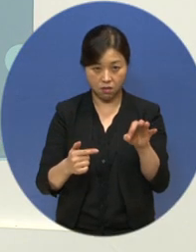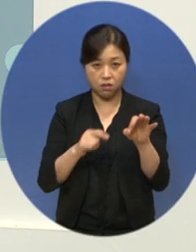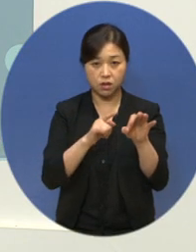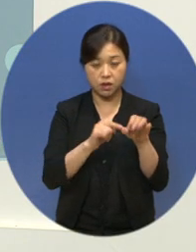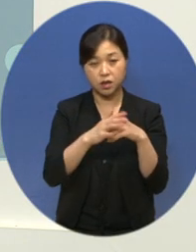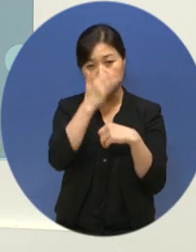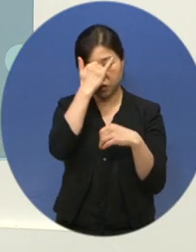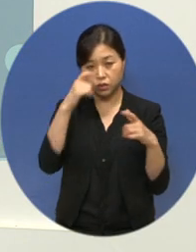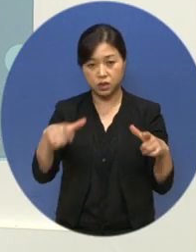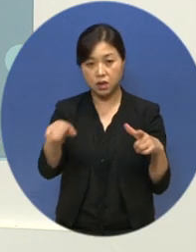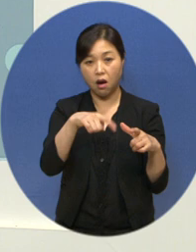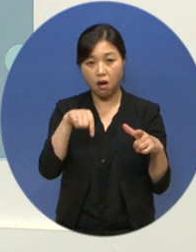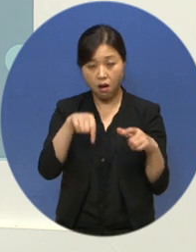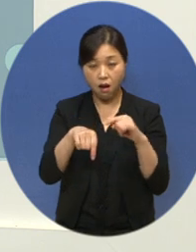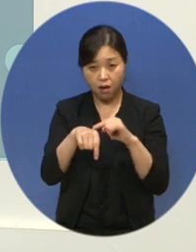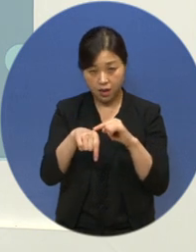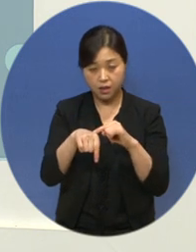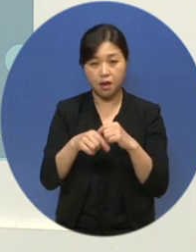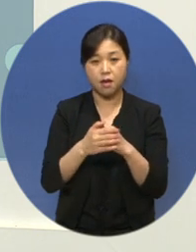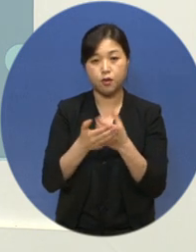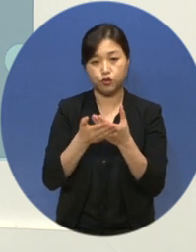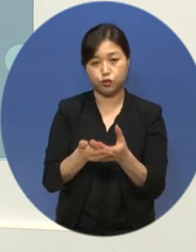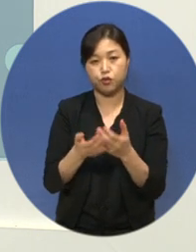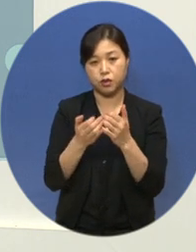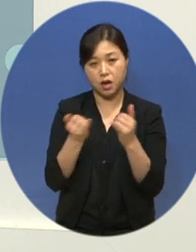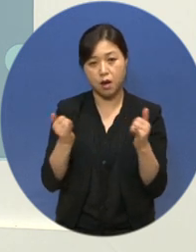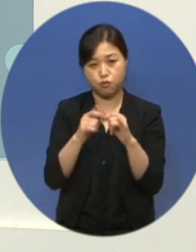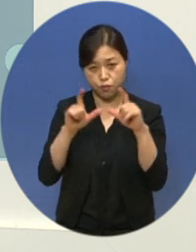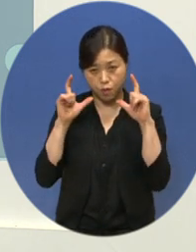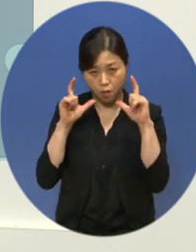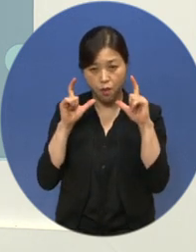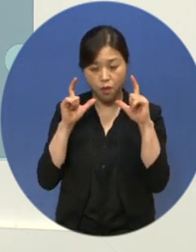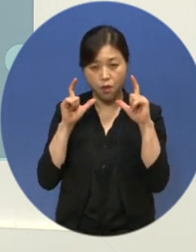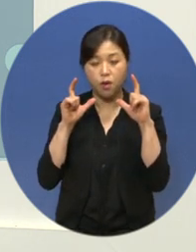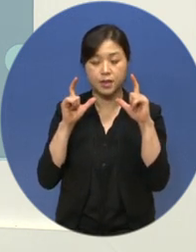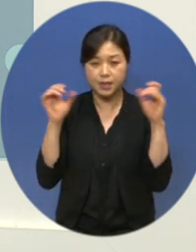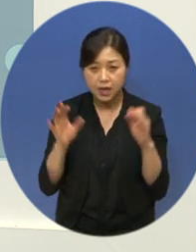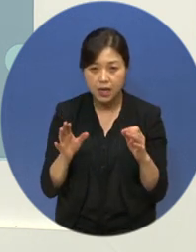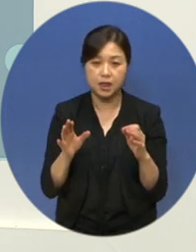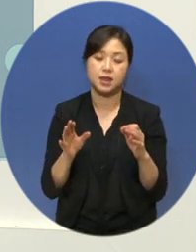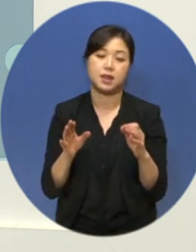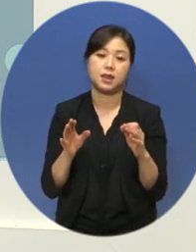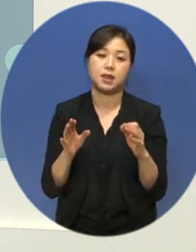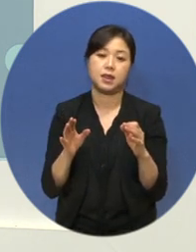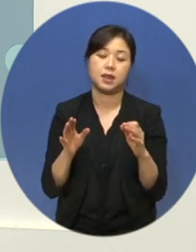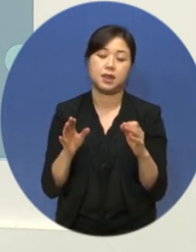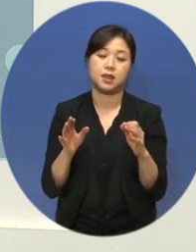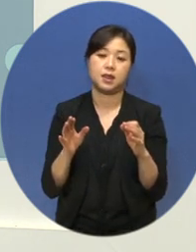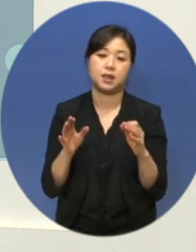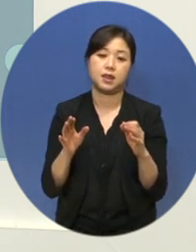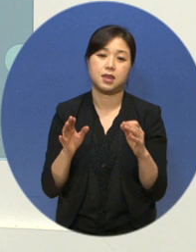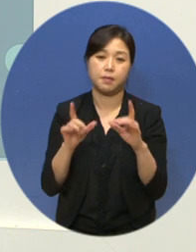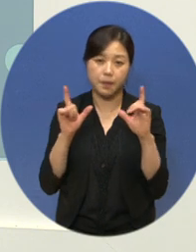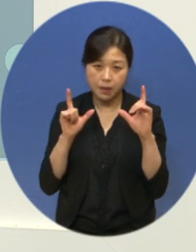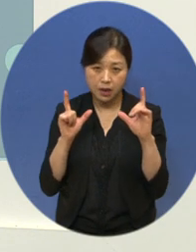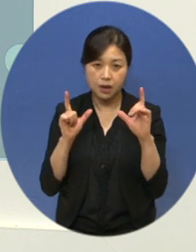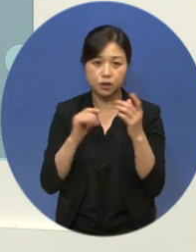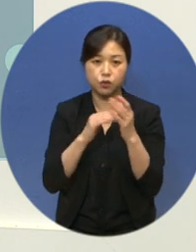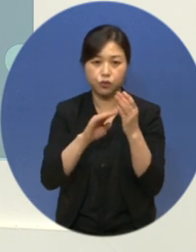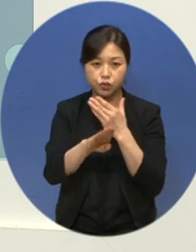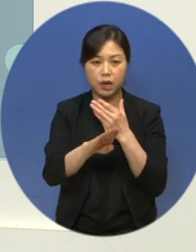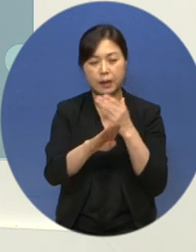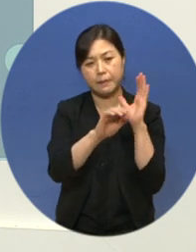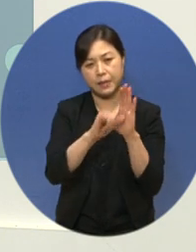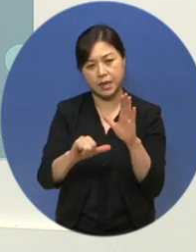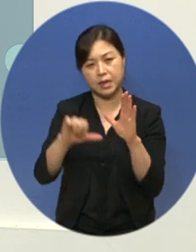충청권 인물로 아 대두됐다 가 잠시 거론되던 2 결국은 실패하고